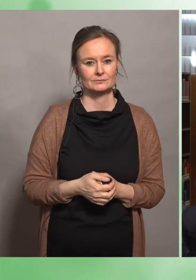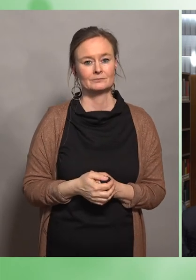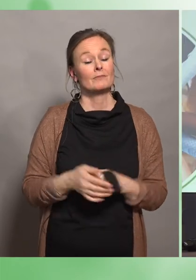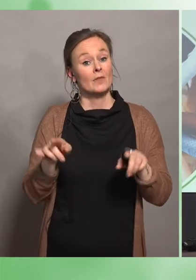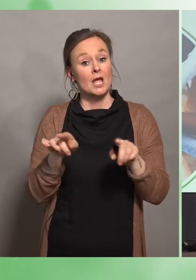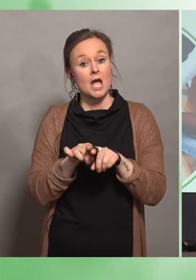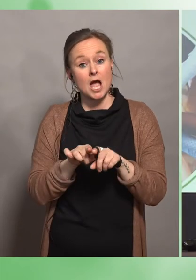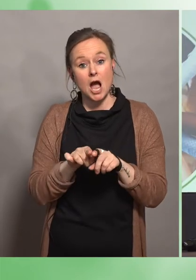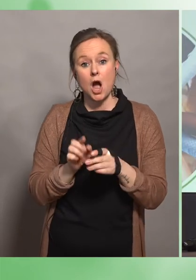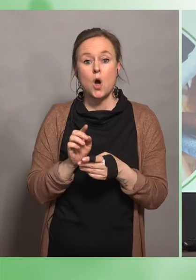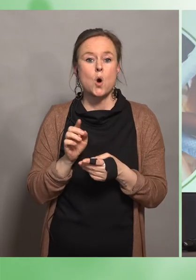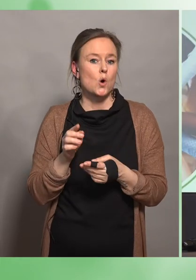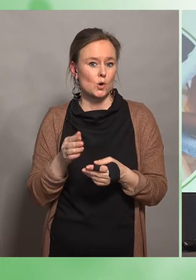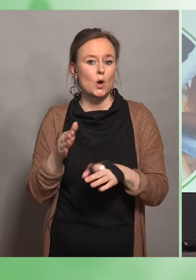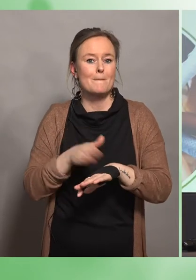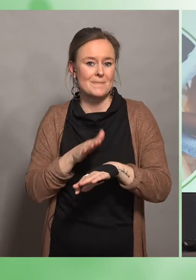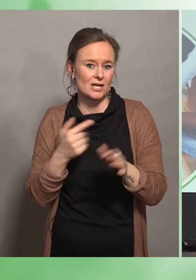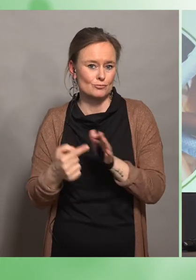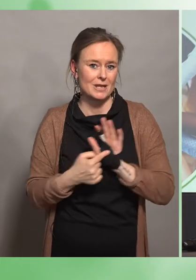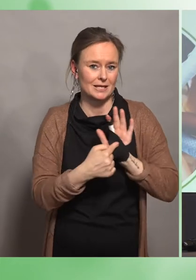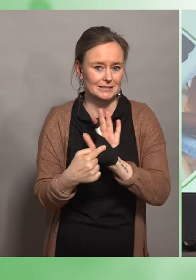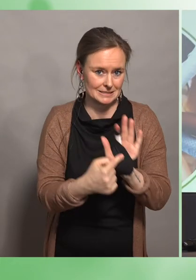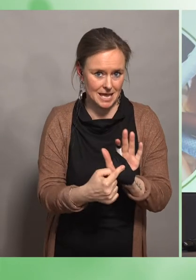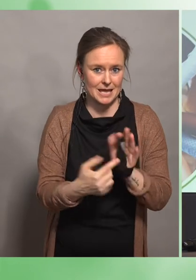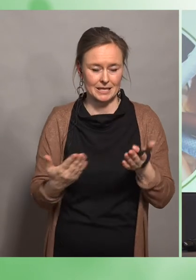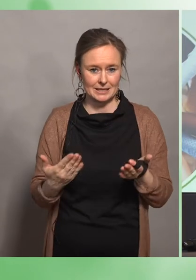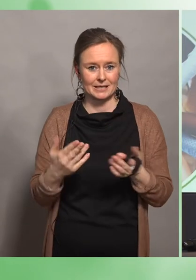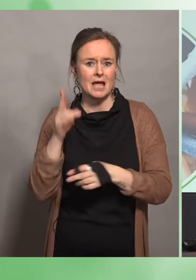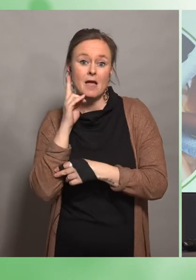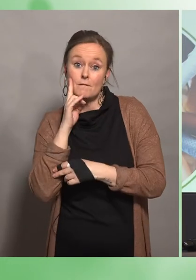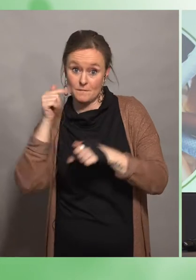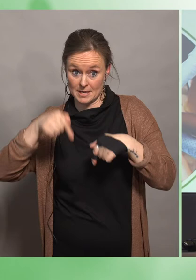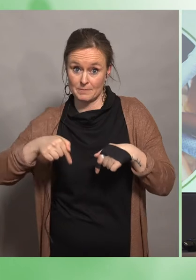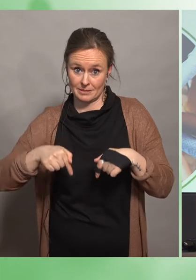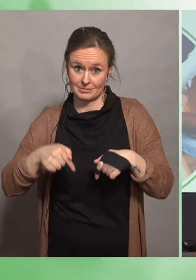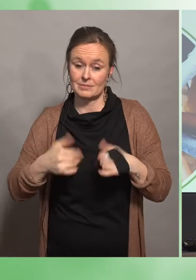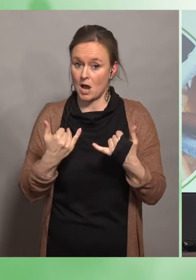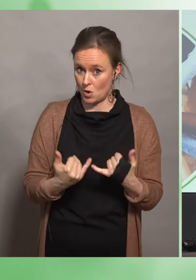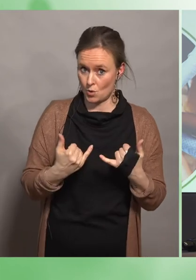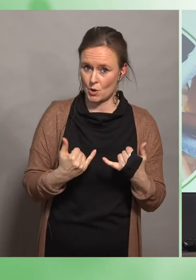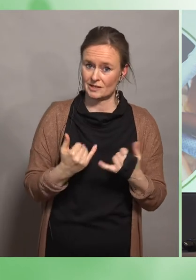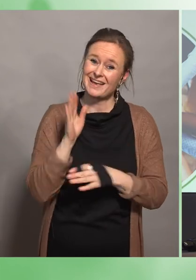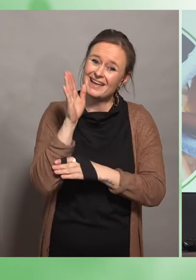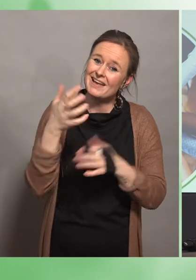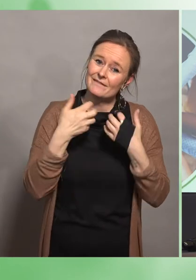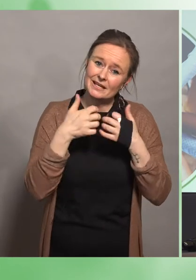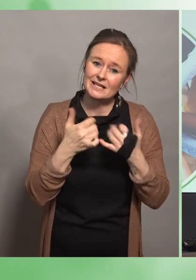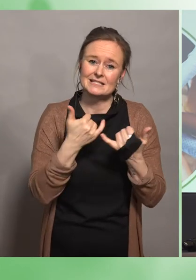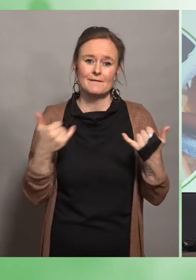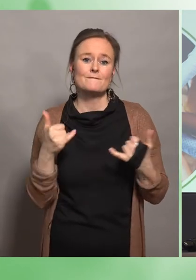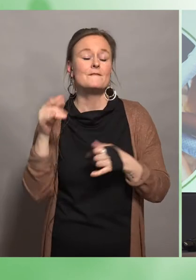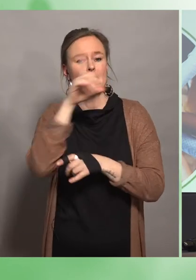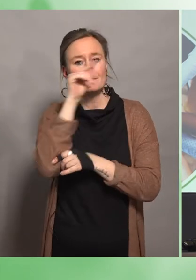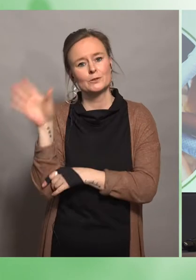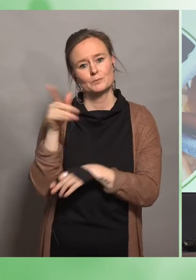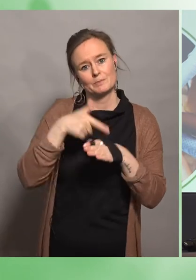Außerdem werden wir Ihnen in Best-Practice-Beispielen zeigen, das sind Unternehmen hier, die sind hier vertreten und die werden uns erzählen, wie sie Menschen mit Behinderung